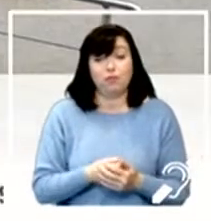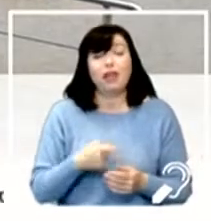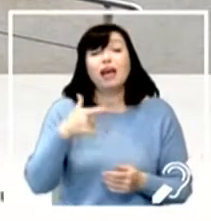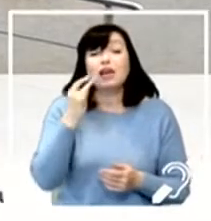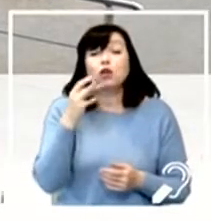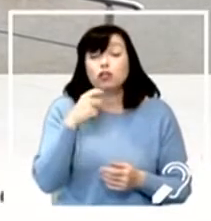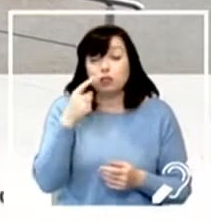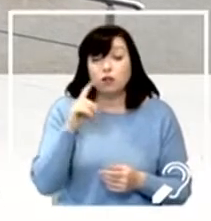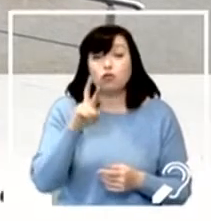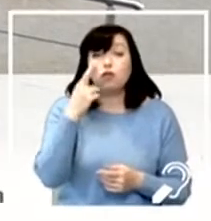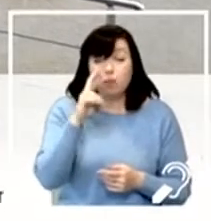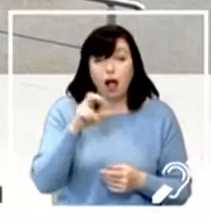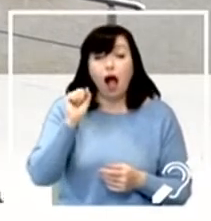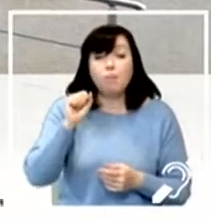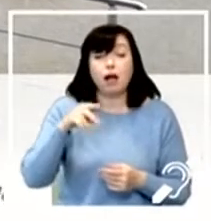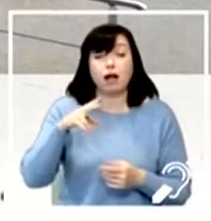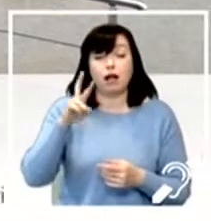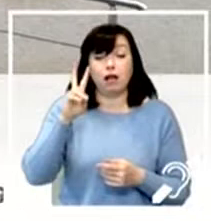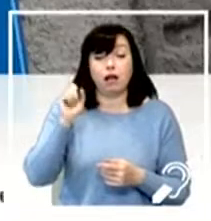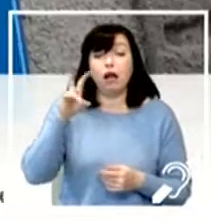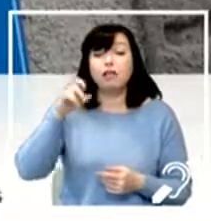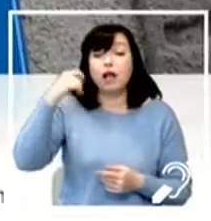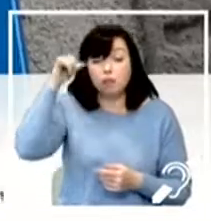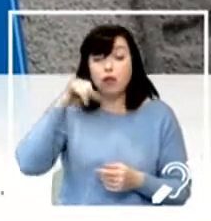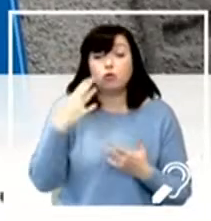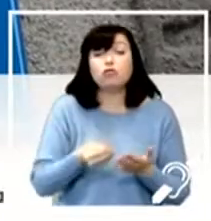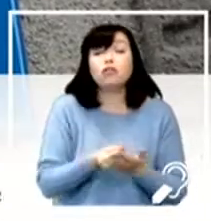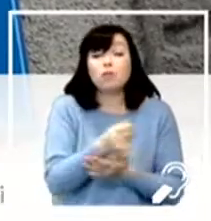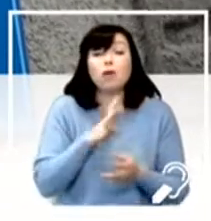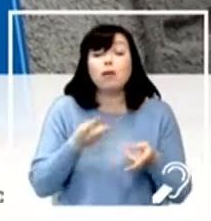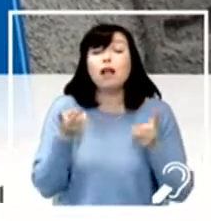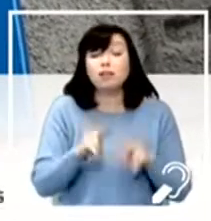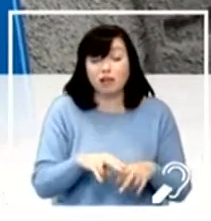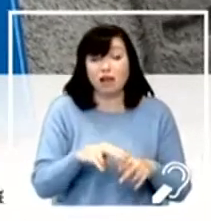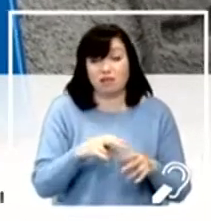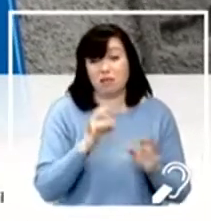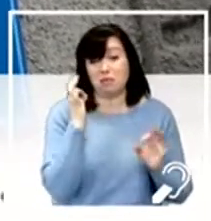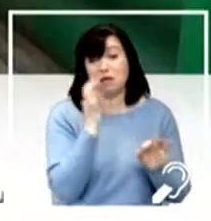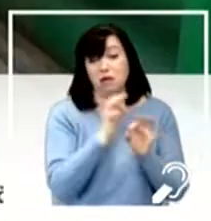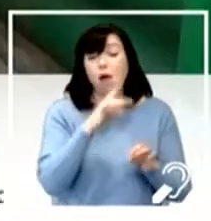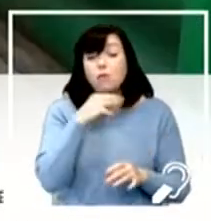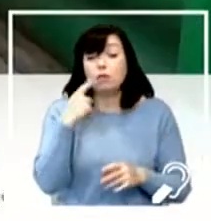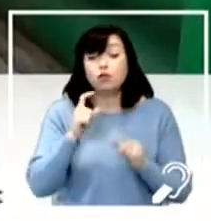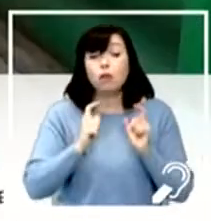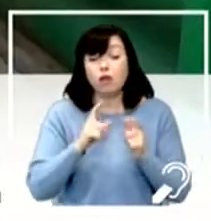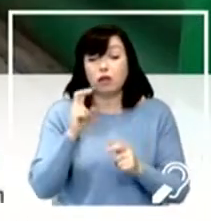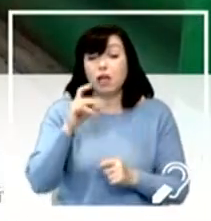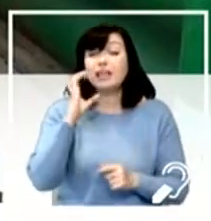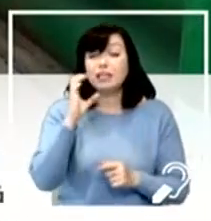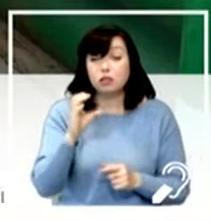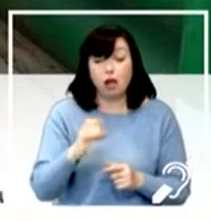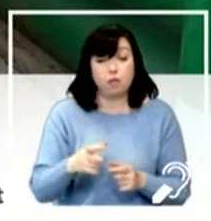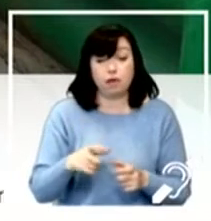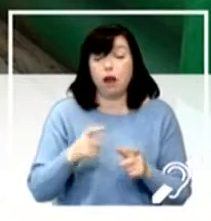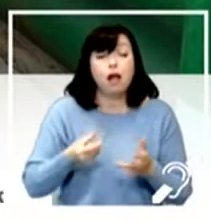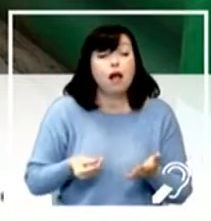Grigorișin spune că vineri APA Canal Bălți a plătit ultima tranșă din restanța pe care o avea la Aquanord. Ultimii susțin că factura pentru luna septembrie nu a